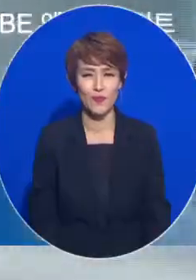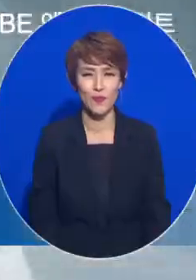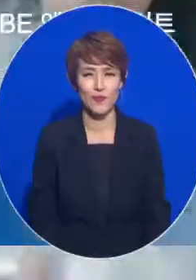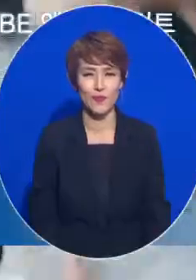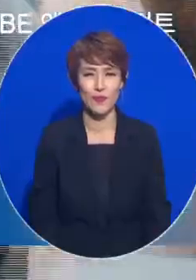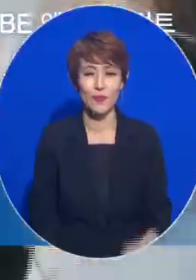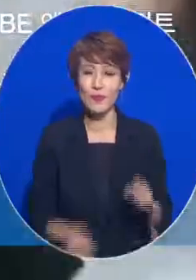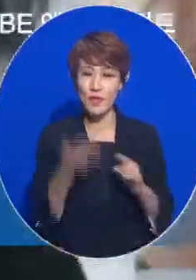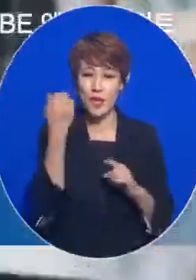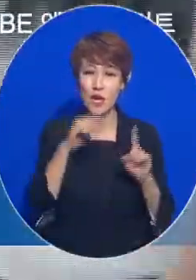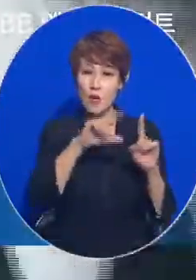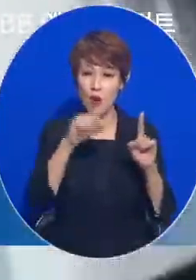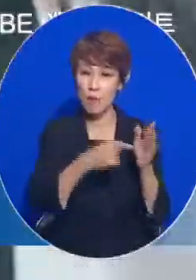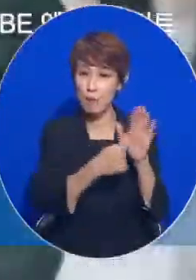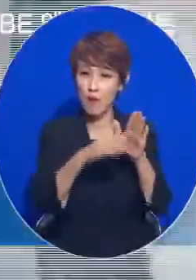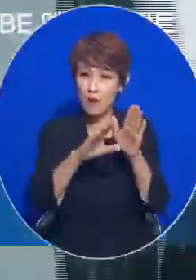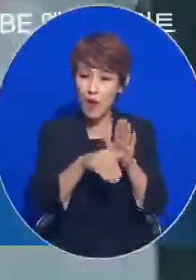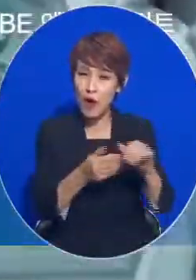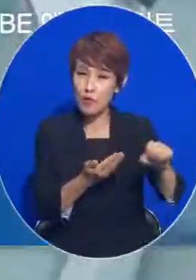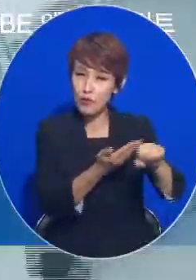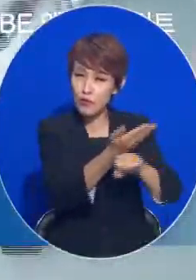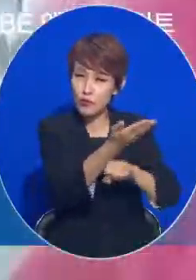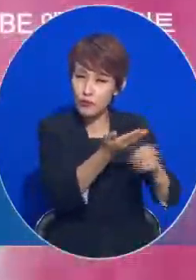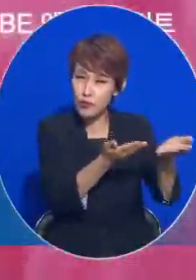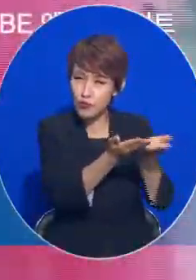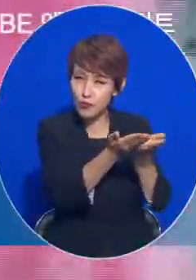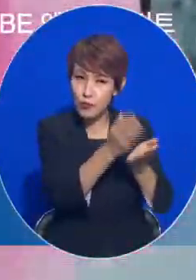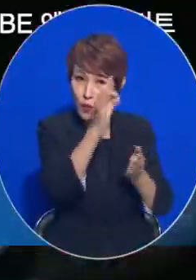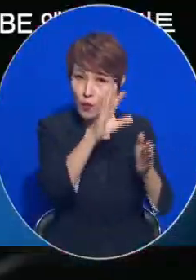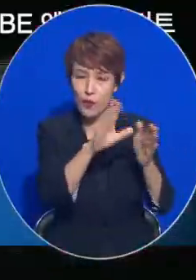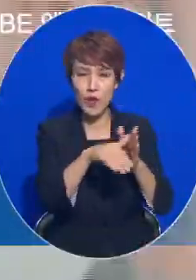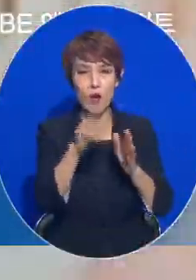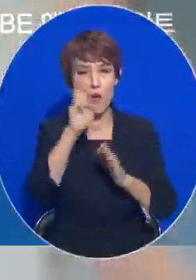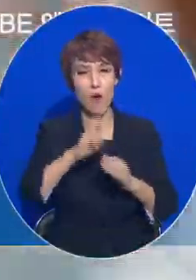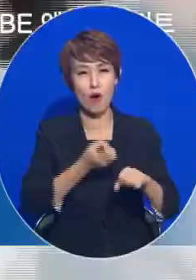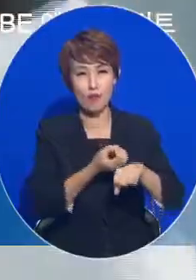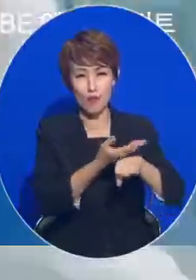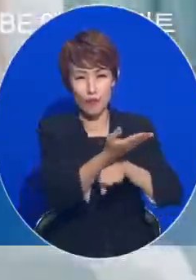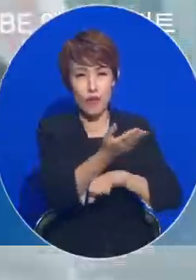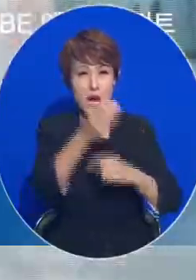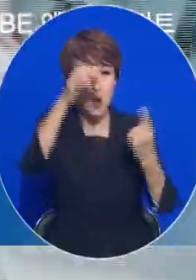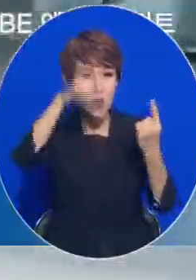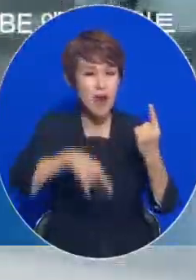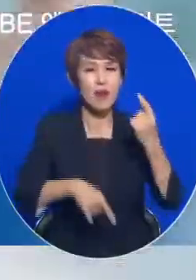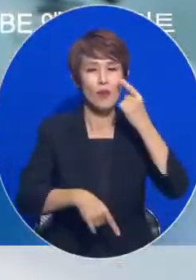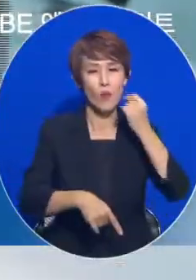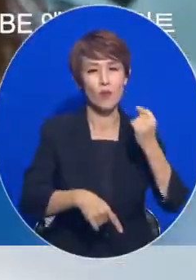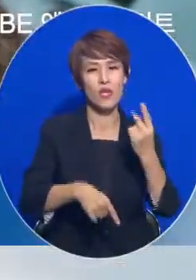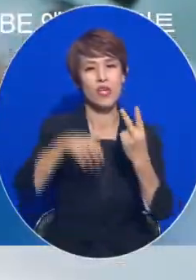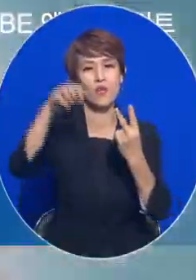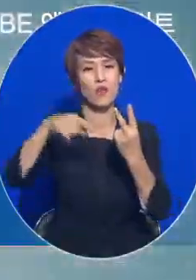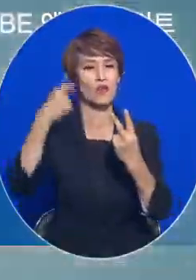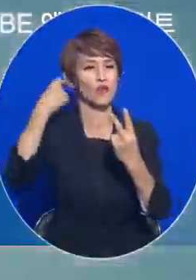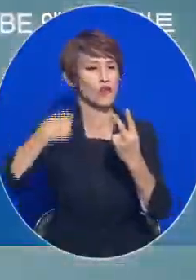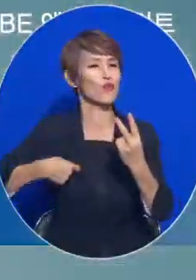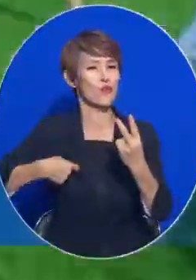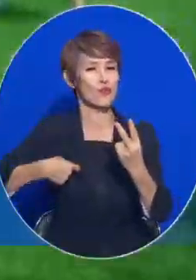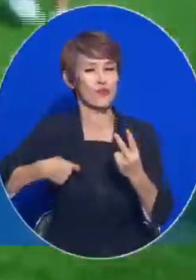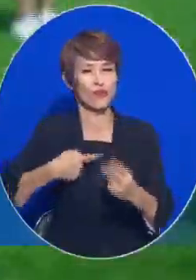1월 발표한 수출입 무역 통계에 따르면 지난해 음반 수출국 1위는 일본, 2위는 중국이